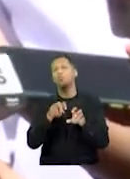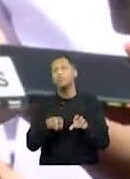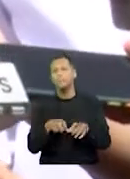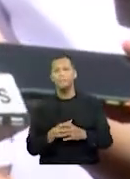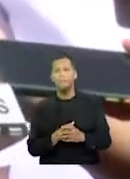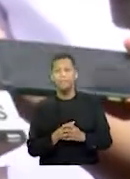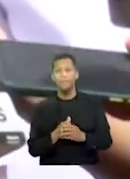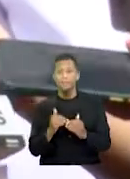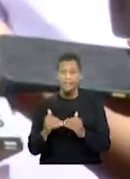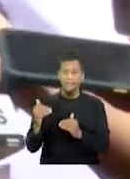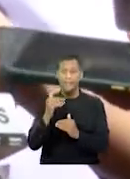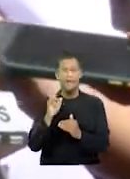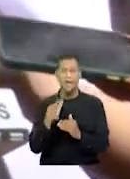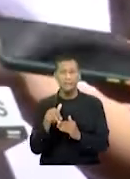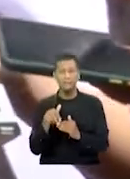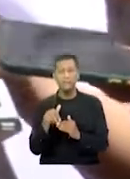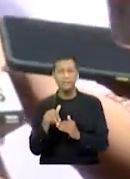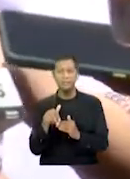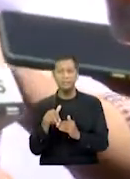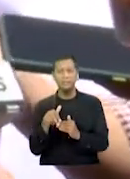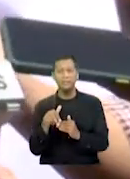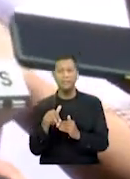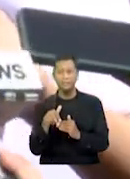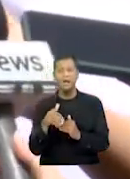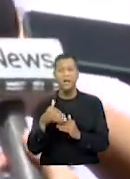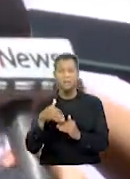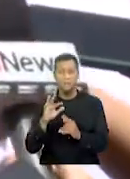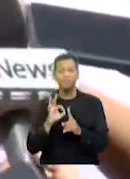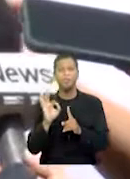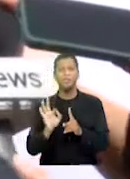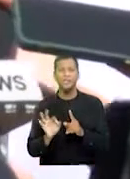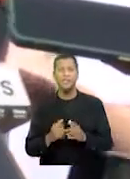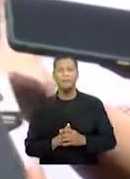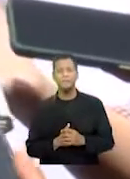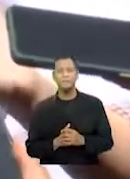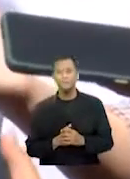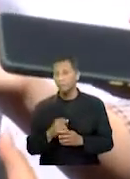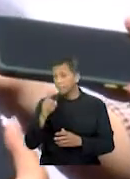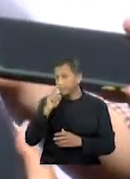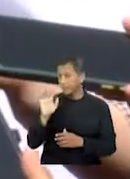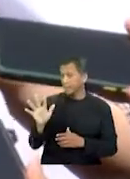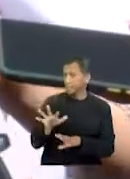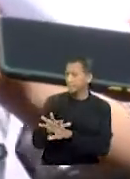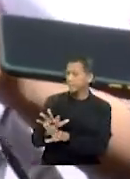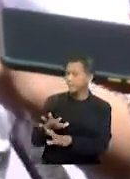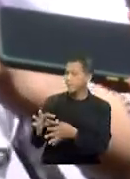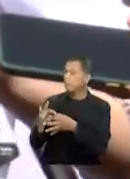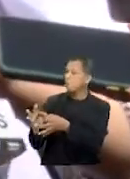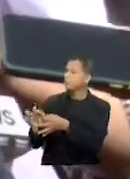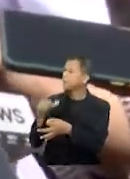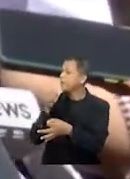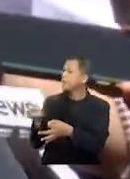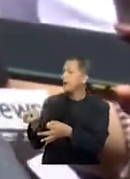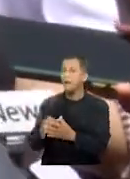bukan single digit, di atas 10%. Untuk koalisi sendiri Pak, Perindo ini mau kemana nih arahnya Pak?